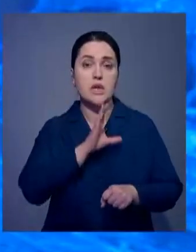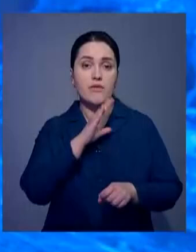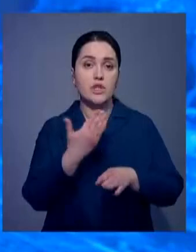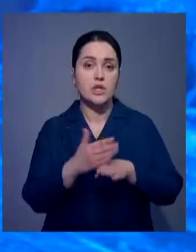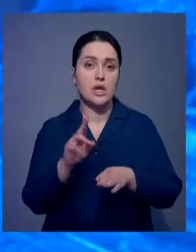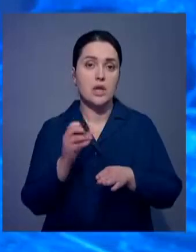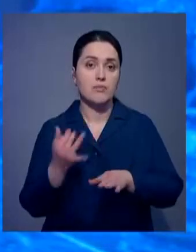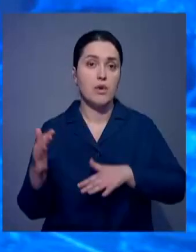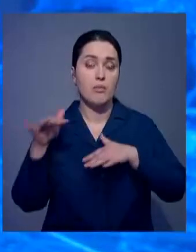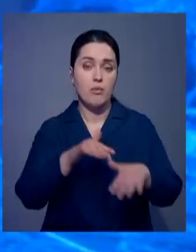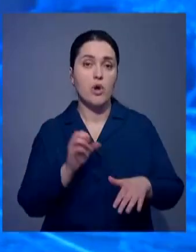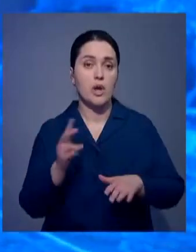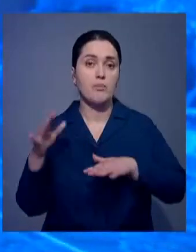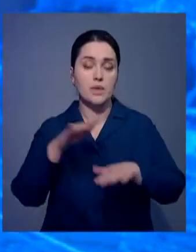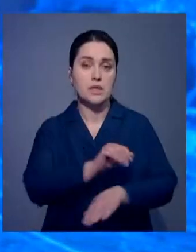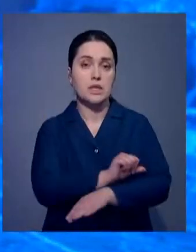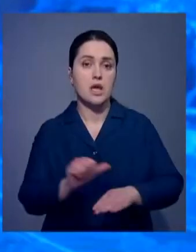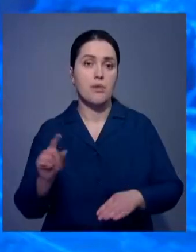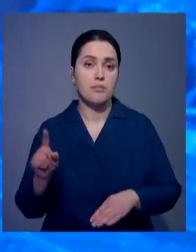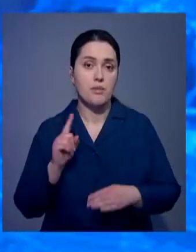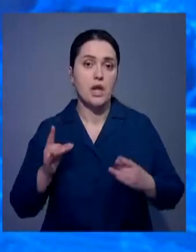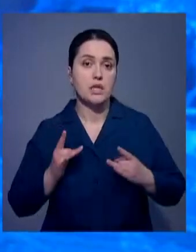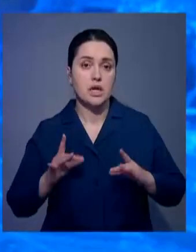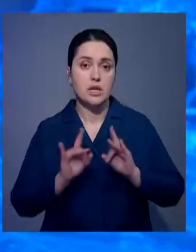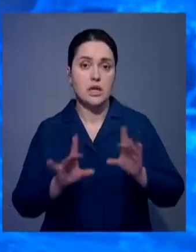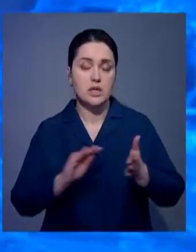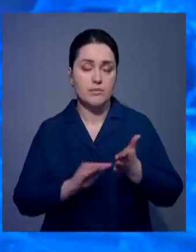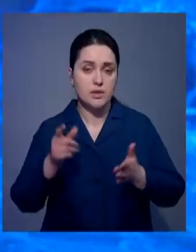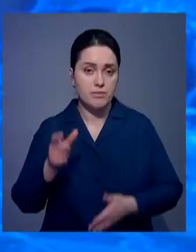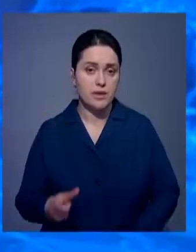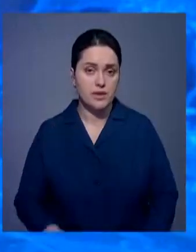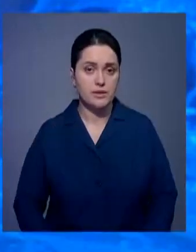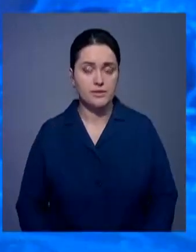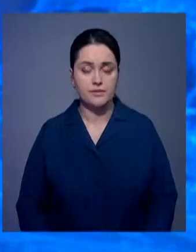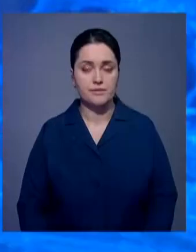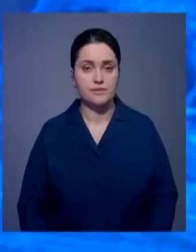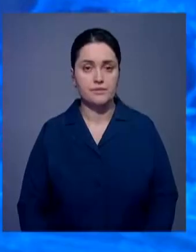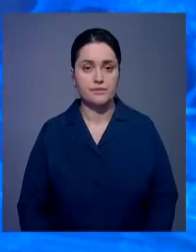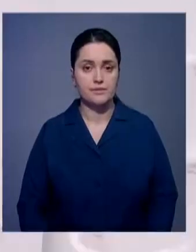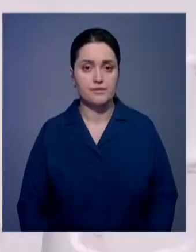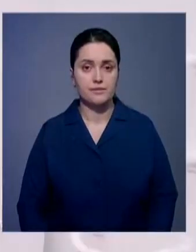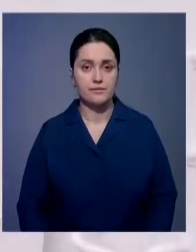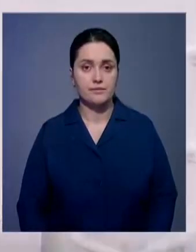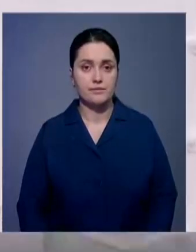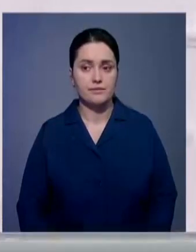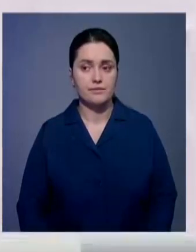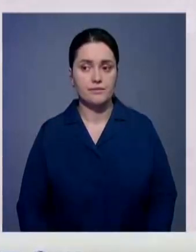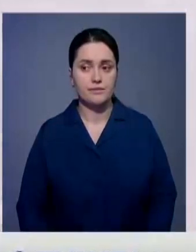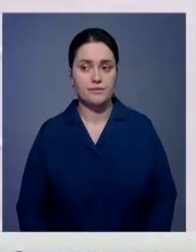моря. О том, как морские пограничники отмечают праздник, расскажет Тамара Степанова.